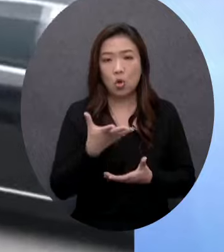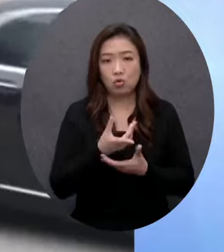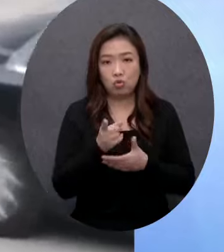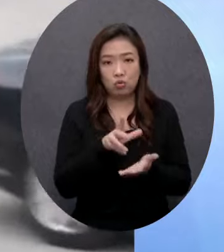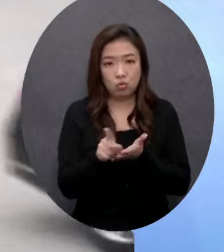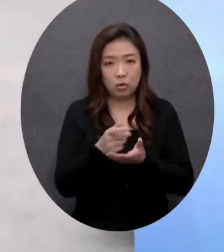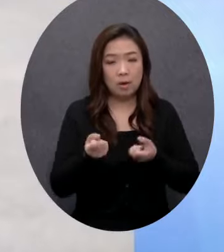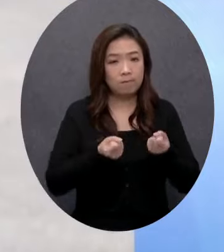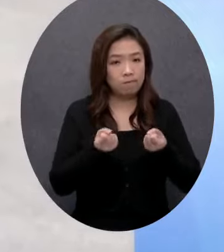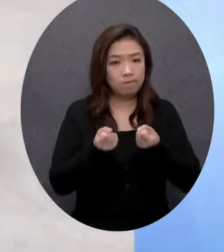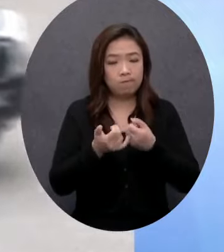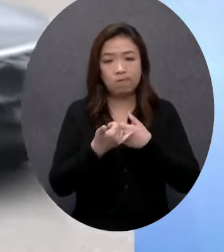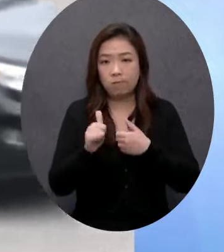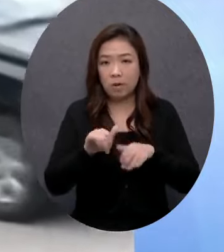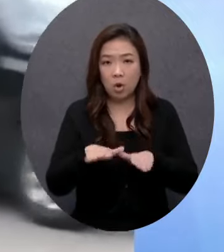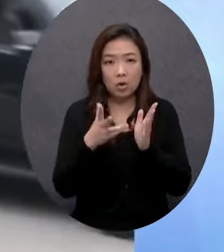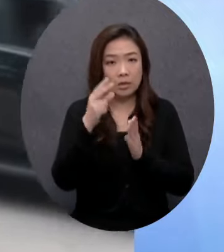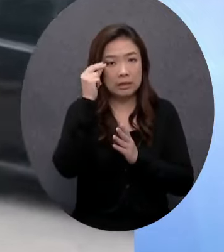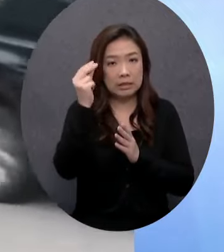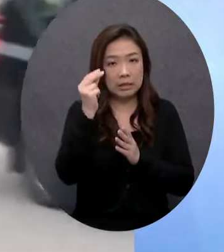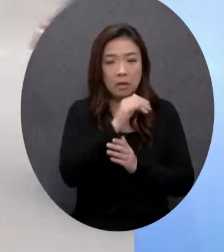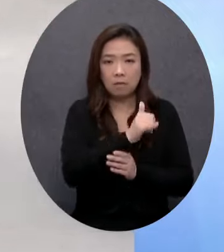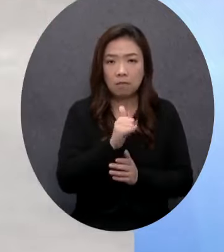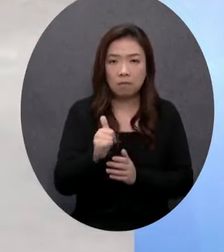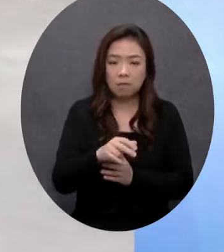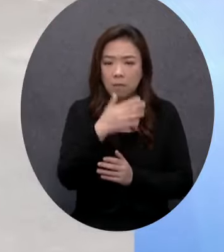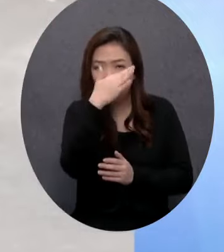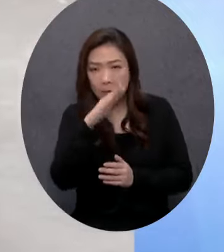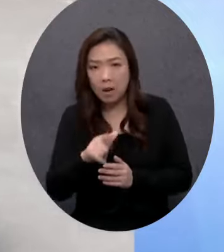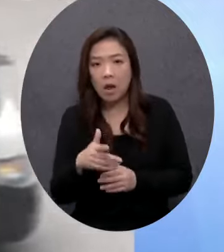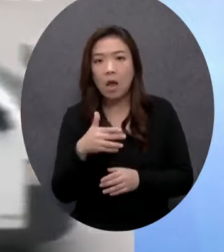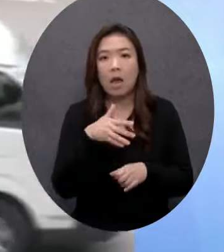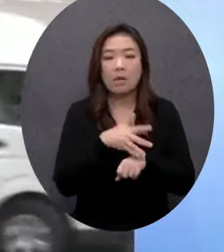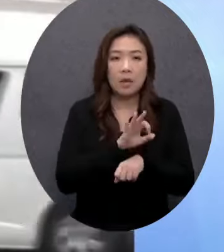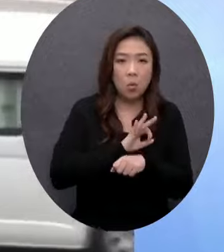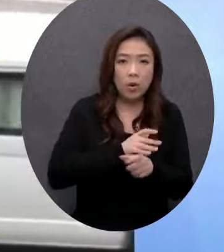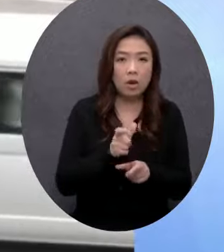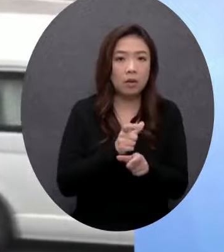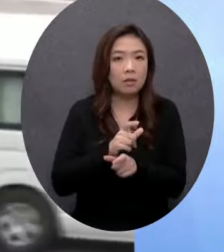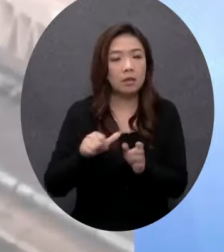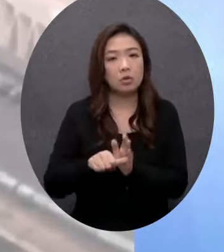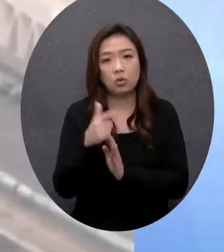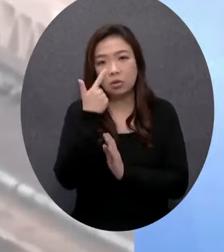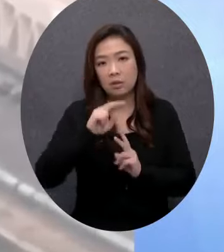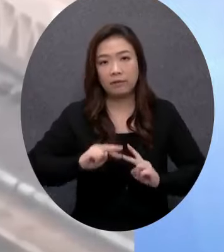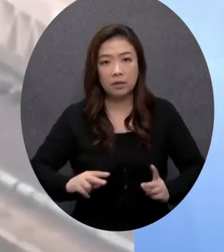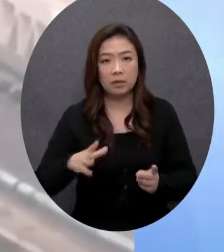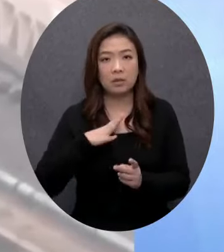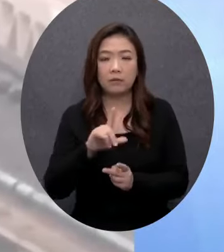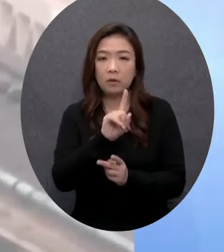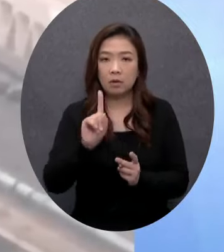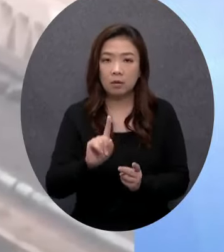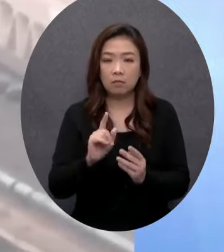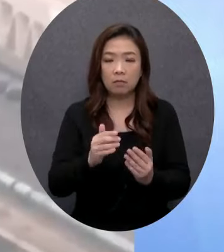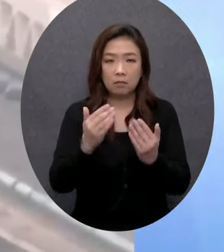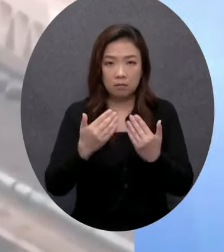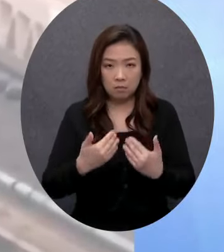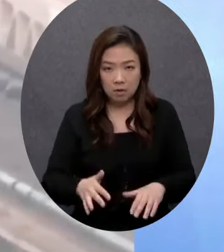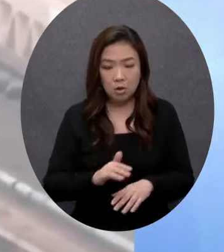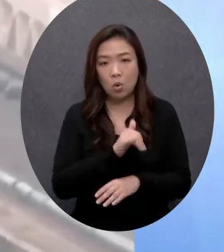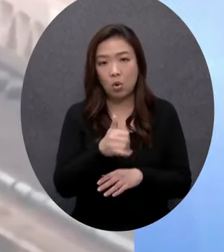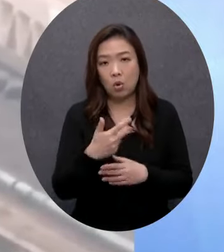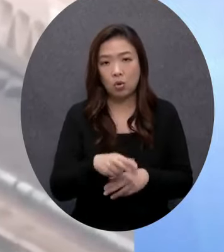开，展开七日嘅考察调研，了解澳门社会同经济嘅最新发展情况。他之后去过已经命